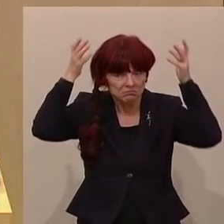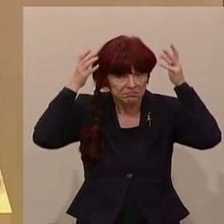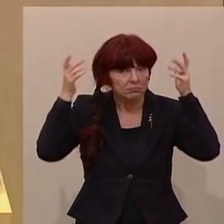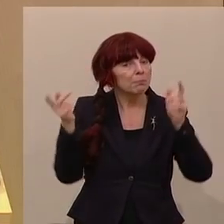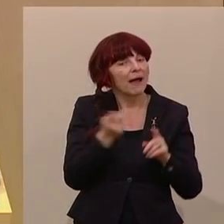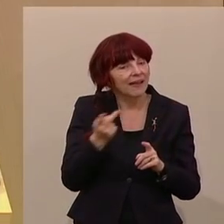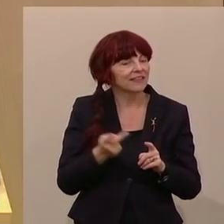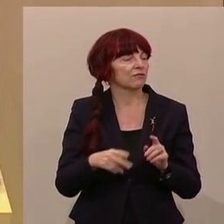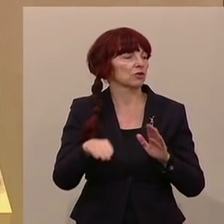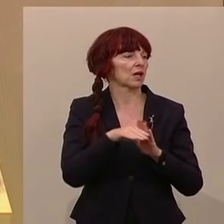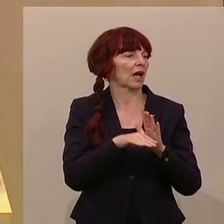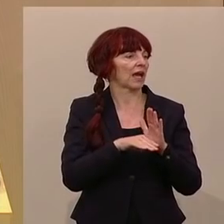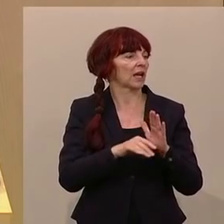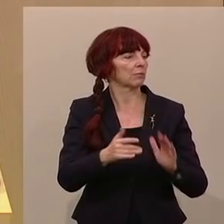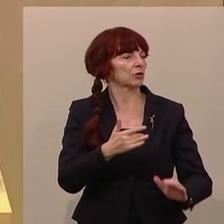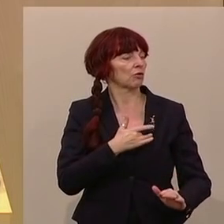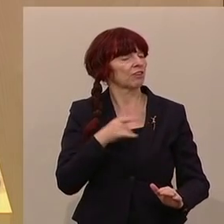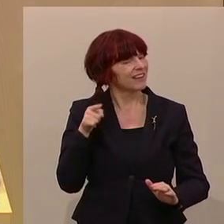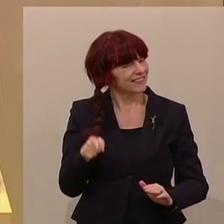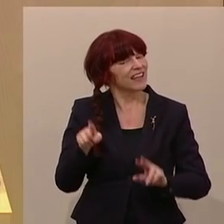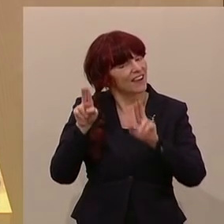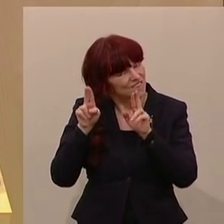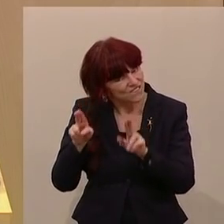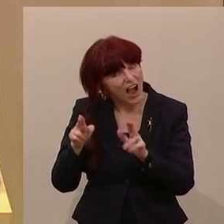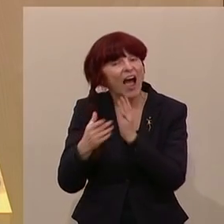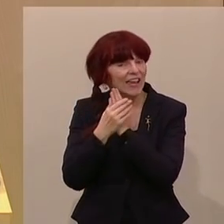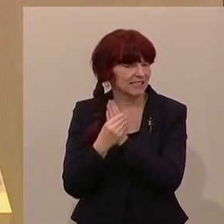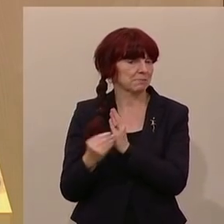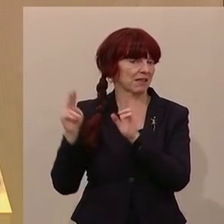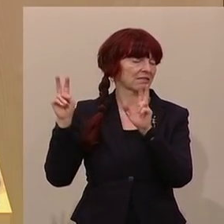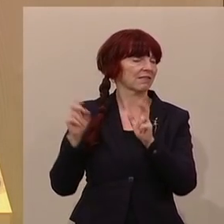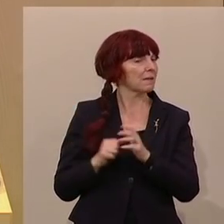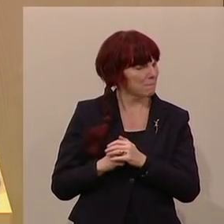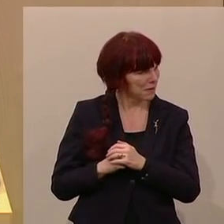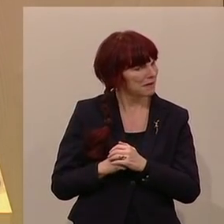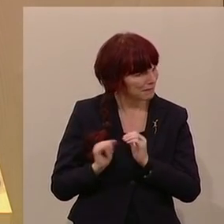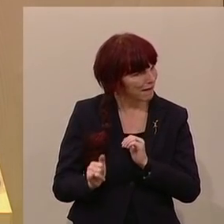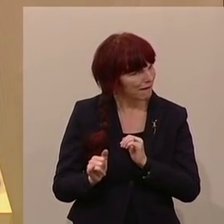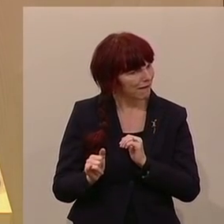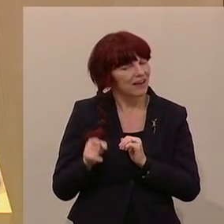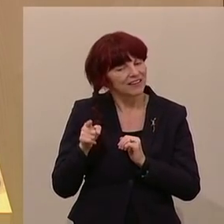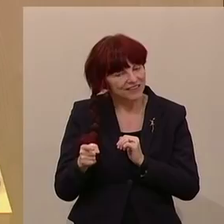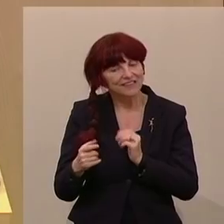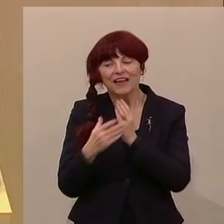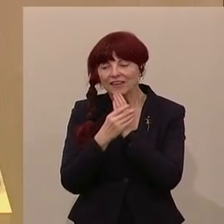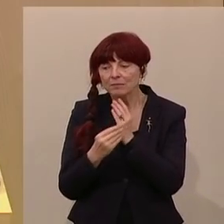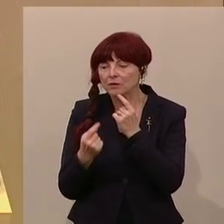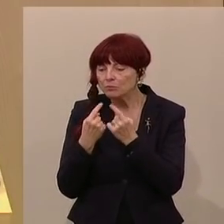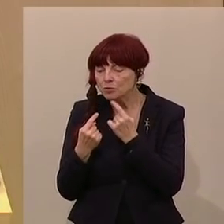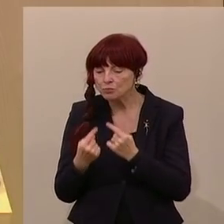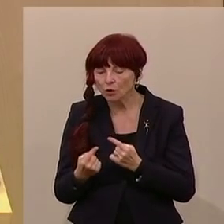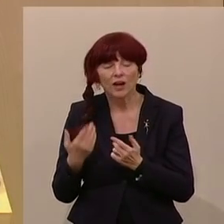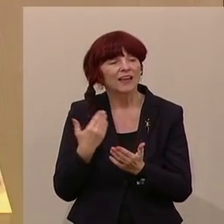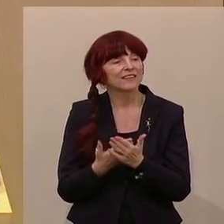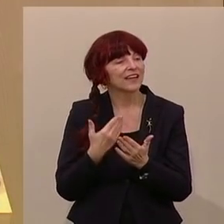weil wir mit diesen Experten, die wirklich Experten in dieser Sache sind, gesprochen haben, hat sich natürlich die Abänderung des